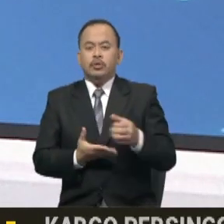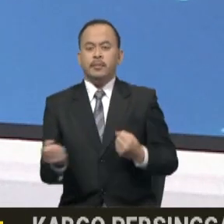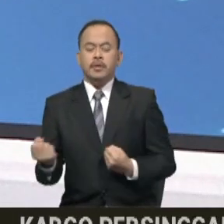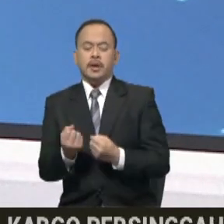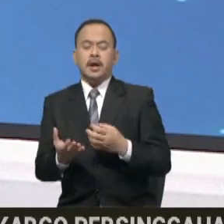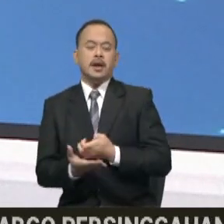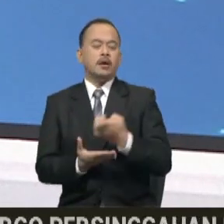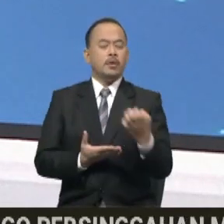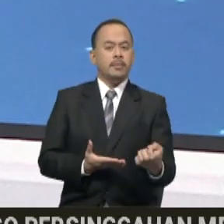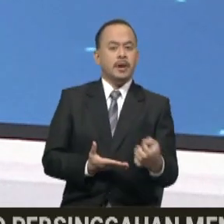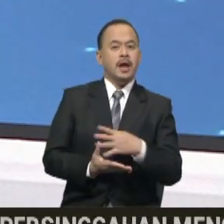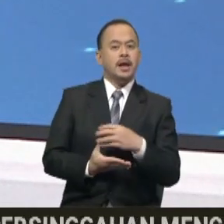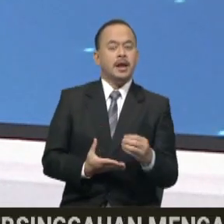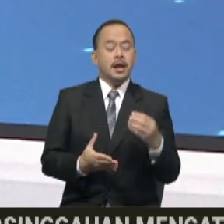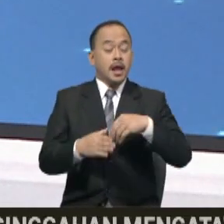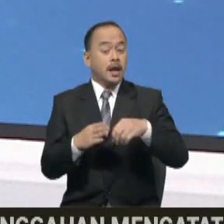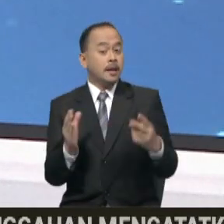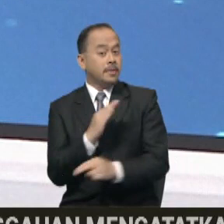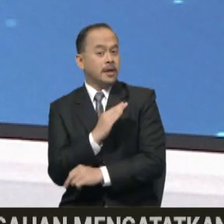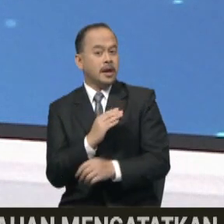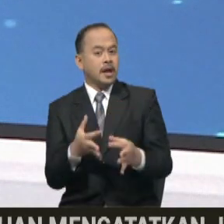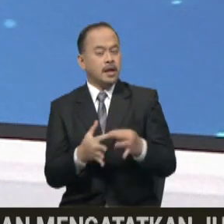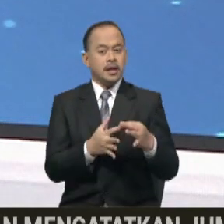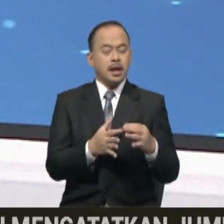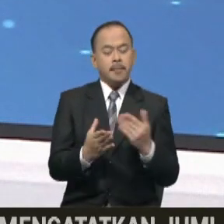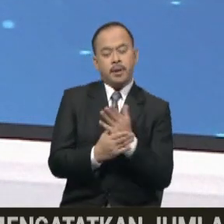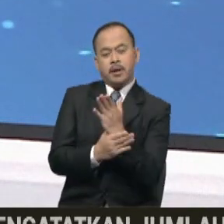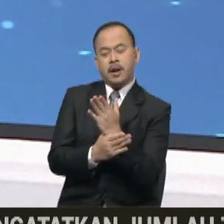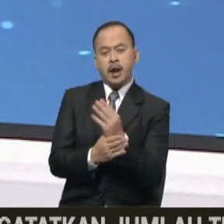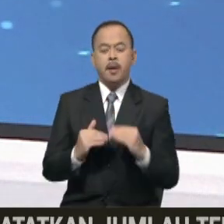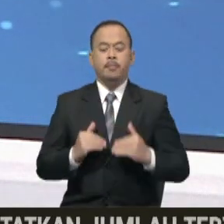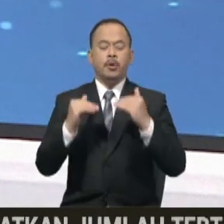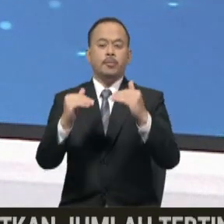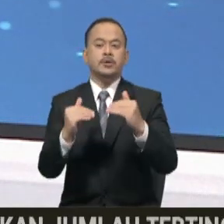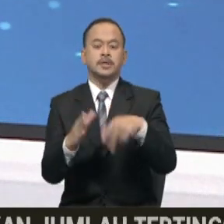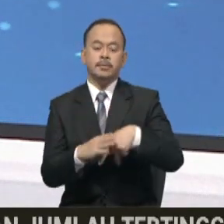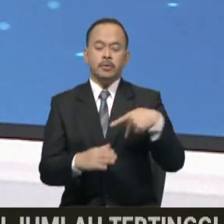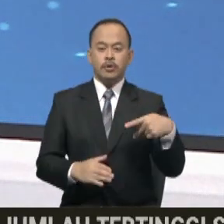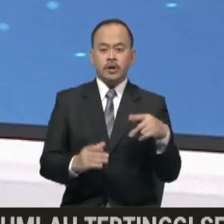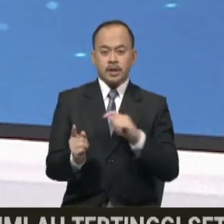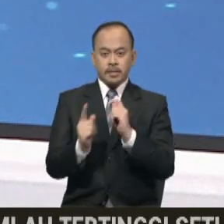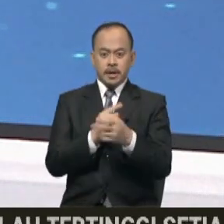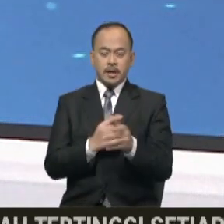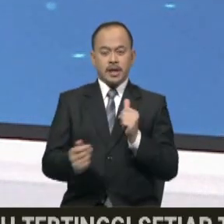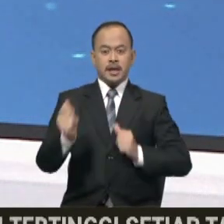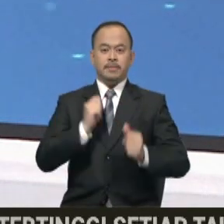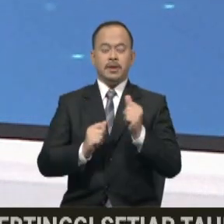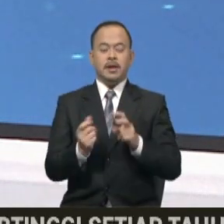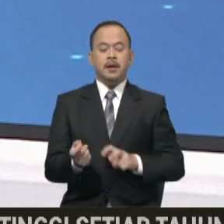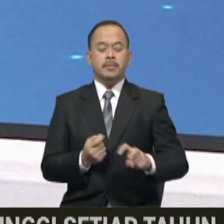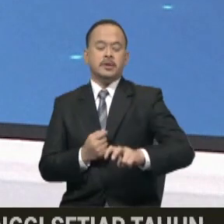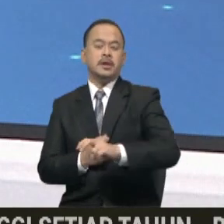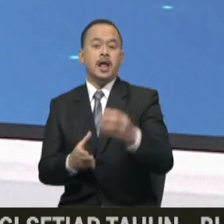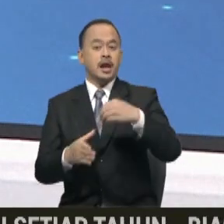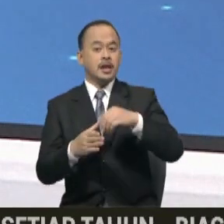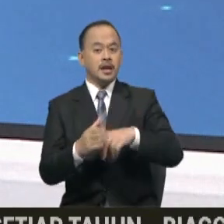aktiviti perekonomian dalam negara khasnya melalui promosi produk tempatan dan aktiviti-aktiviti pelancongan dalam